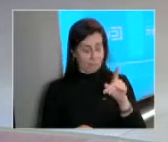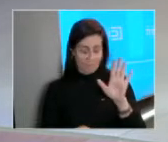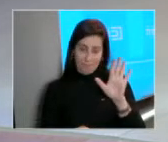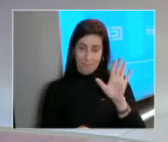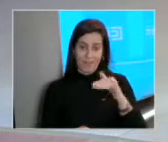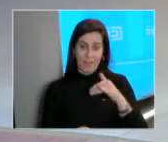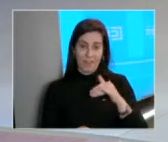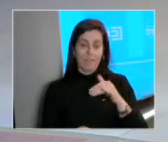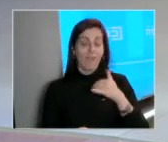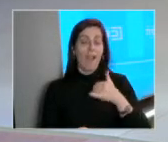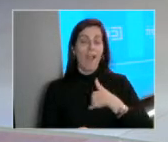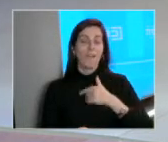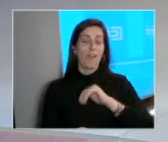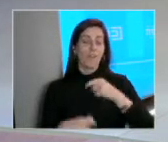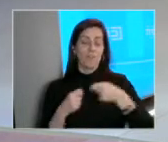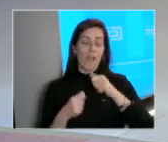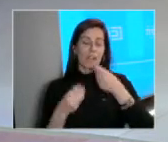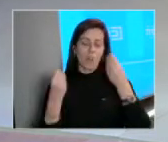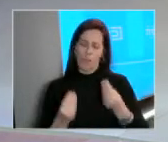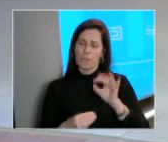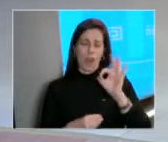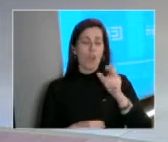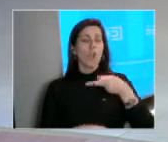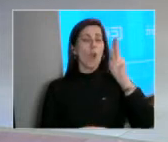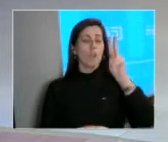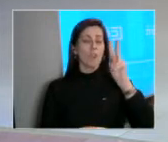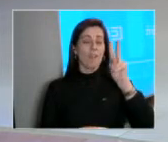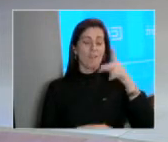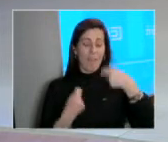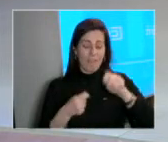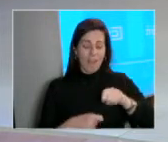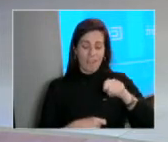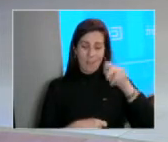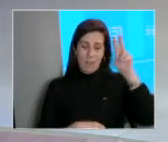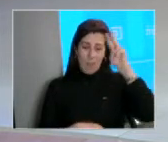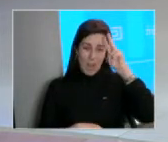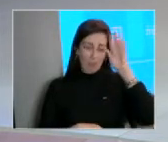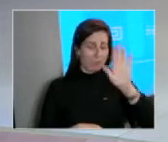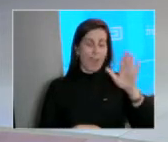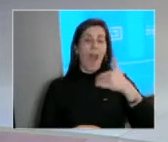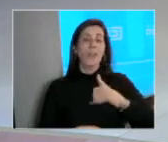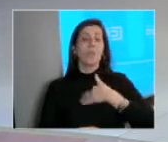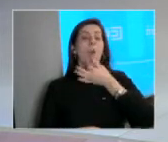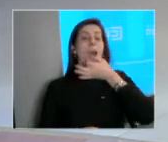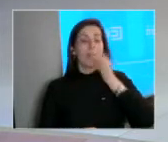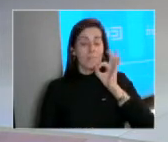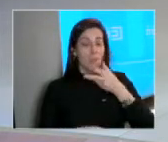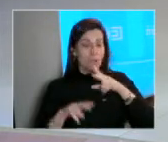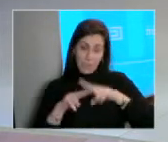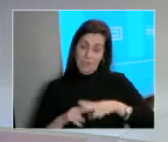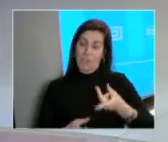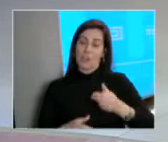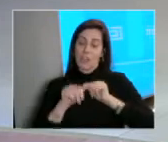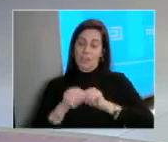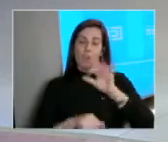ראש הממשלה, אין לך באמת חברים בליכוד, אין לך באמת על מי לסמוך במפלגה שלך, מה שנשאר לך